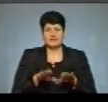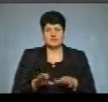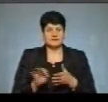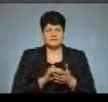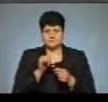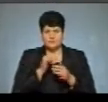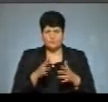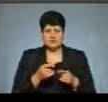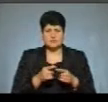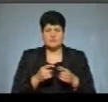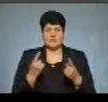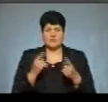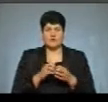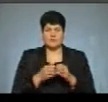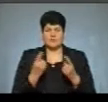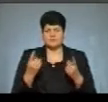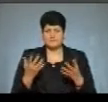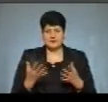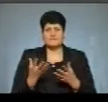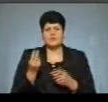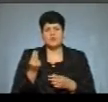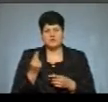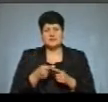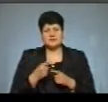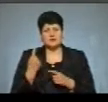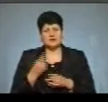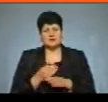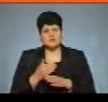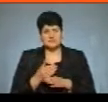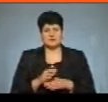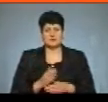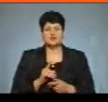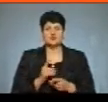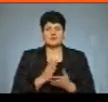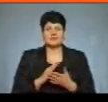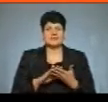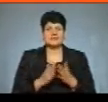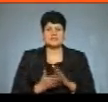глобальнішими, ніж фінансування. Фінансування – це лише одна з компонентів, чому маємо такий стан.